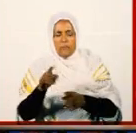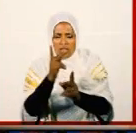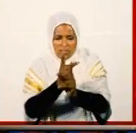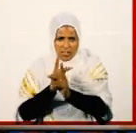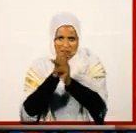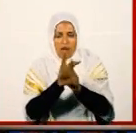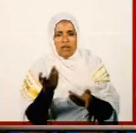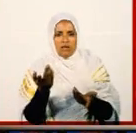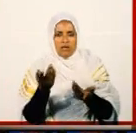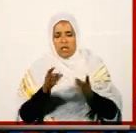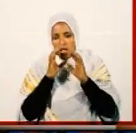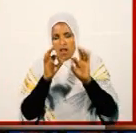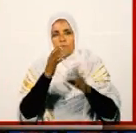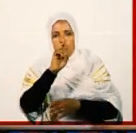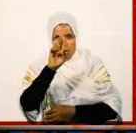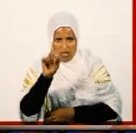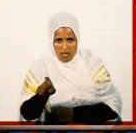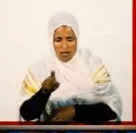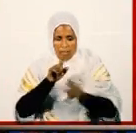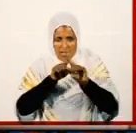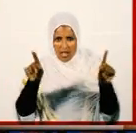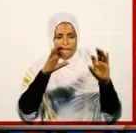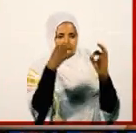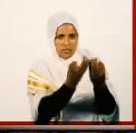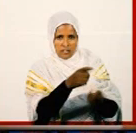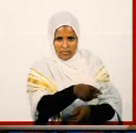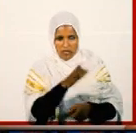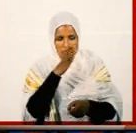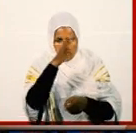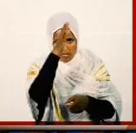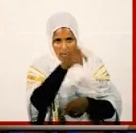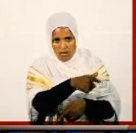ልናደርገው የሚገባ ጥንቃቄ አይኖርም ወይ? በተለይም